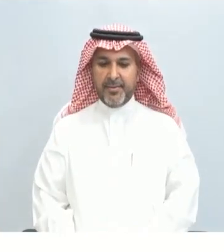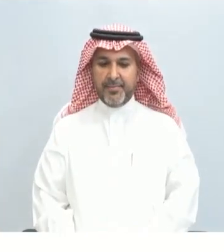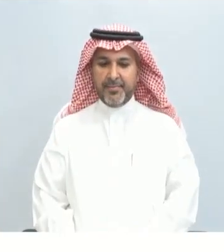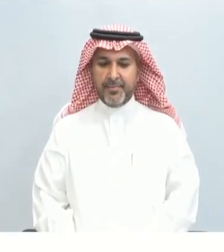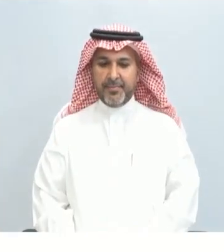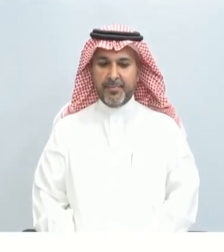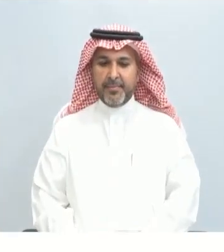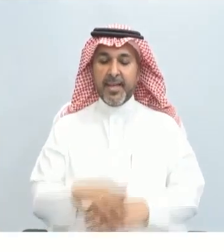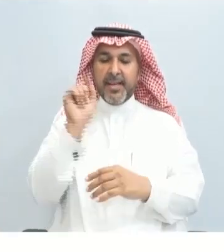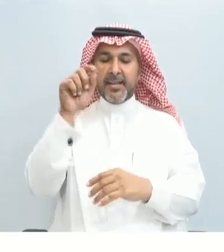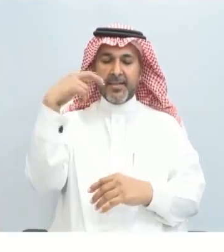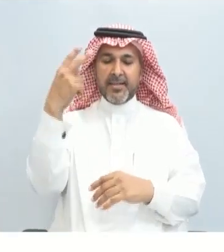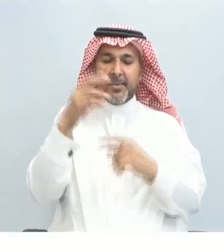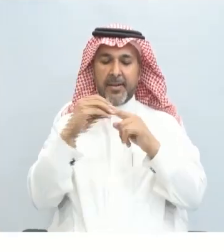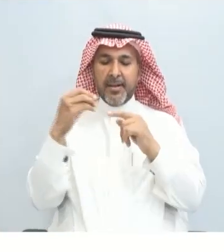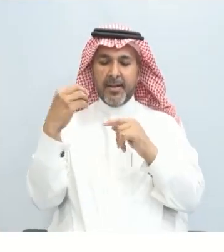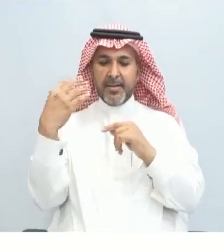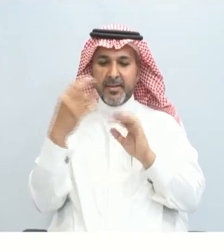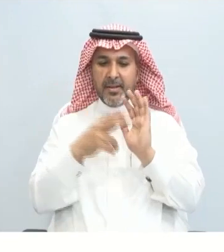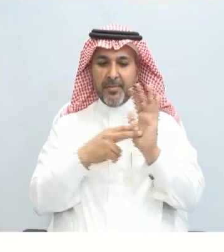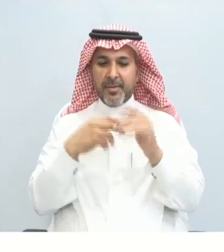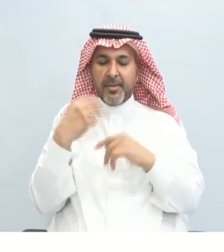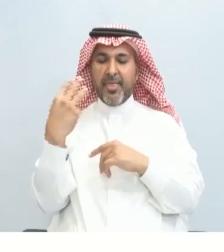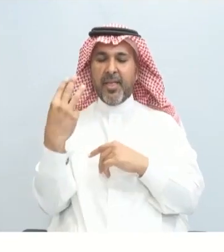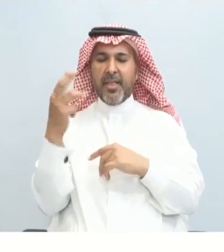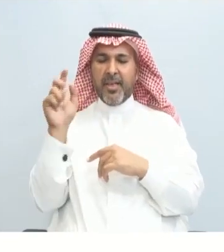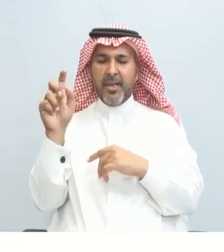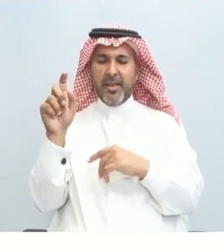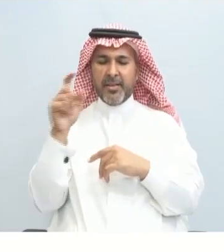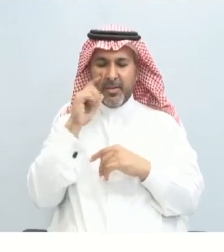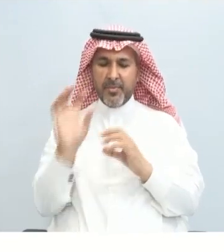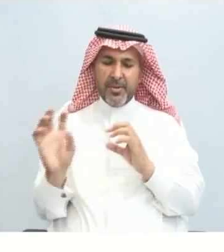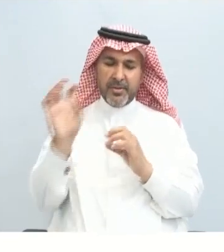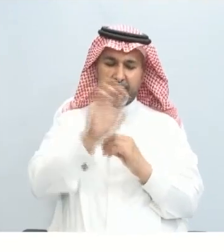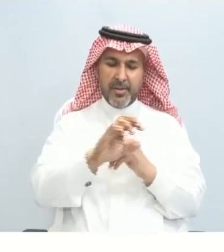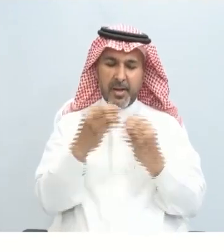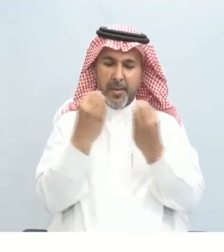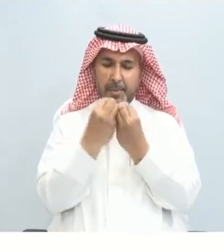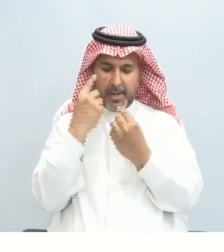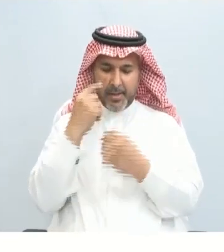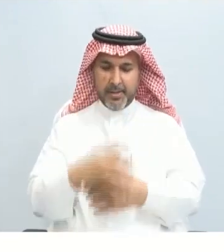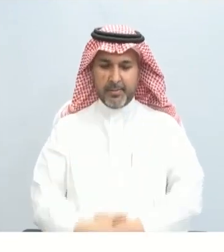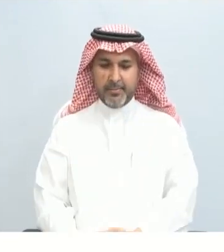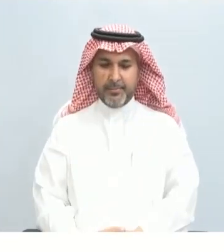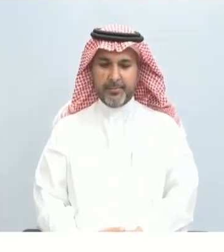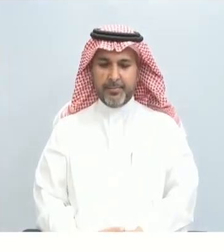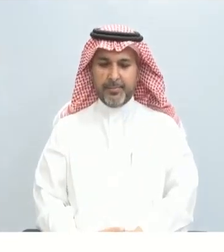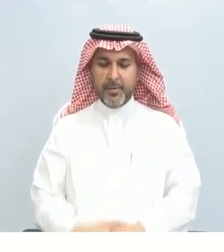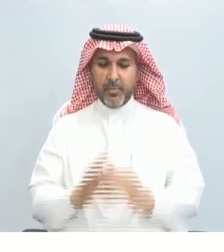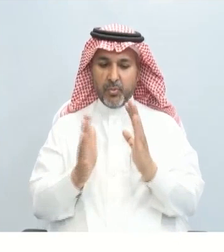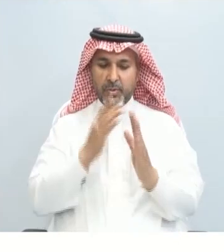تربيع وناقص ا وفي الطرف الثاني 3 اكس سانقل ال اكس للطرف الثاني